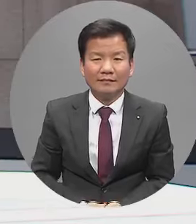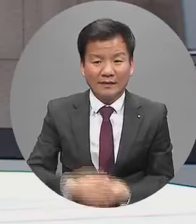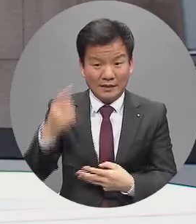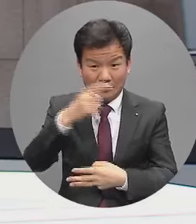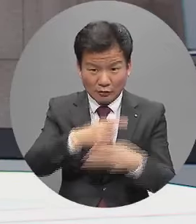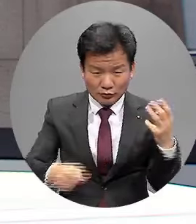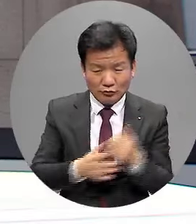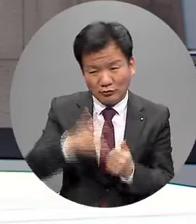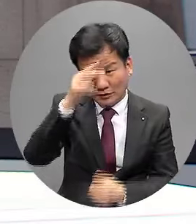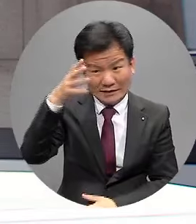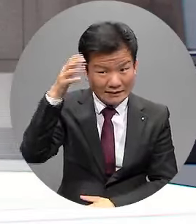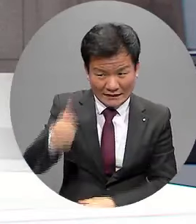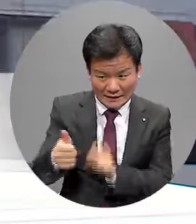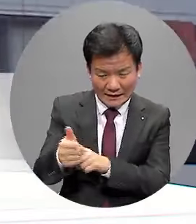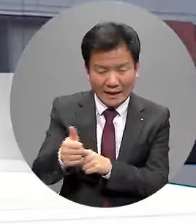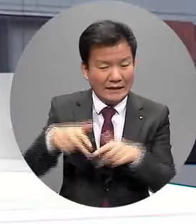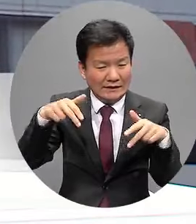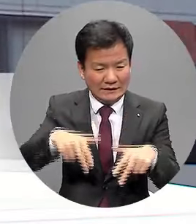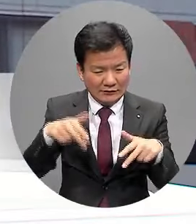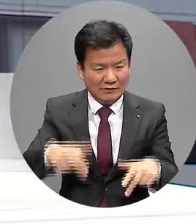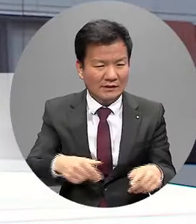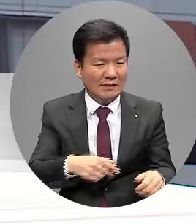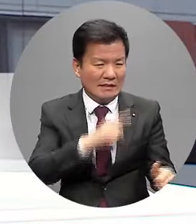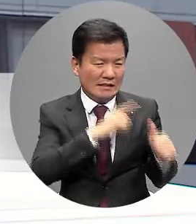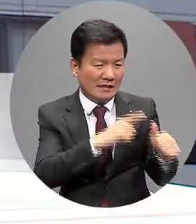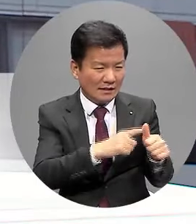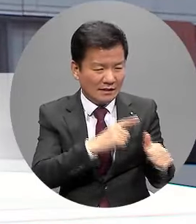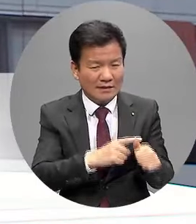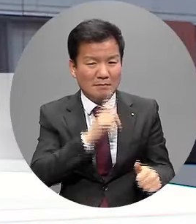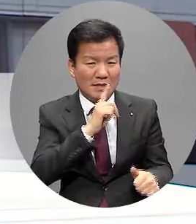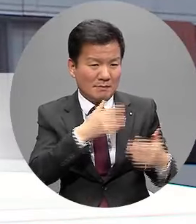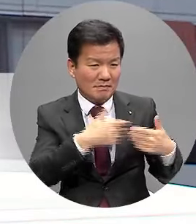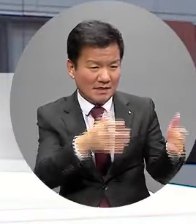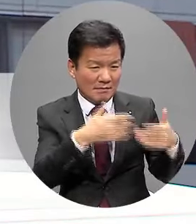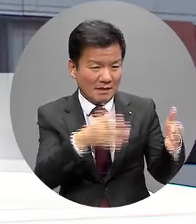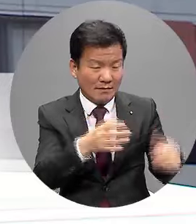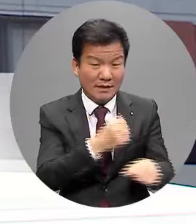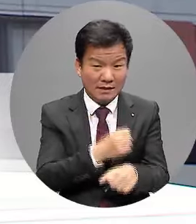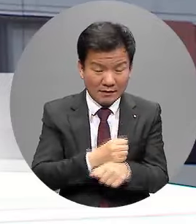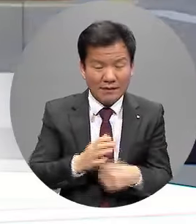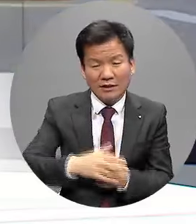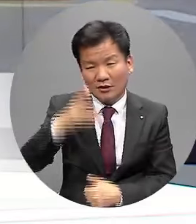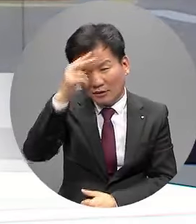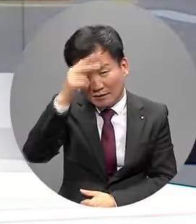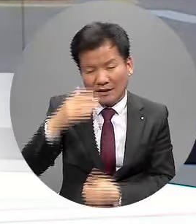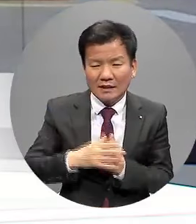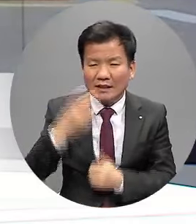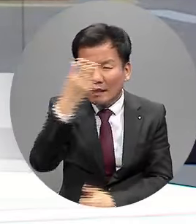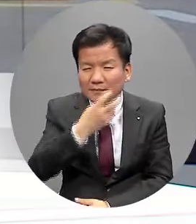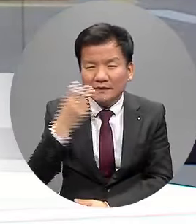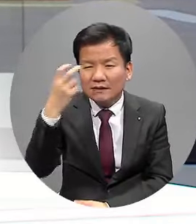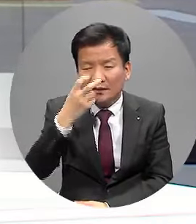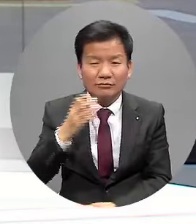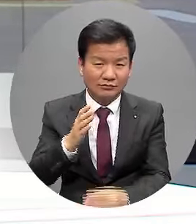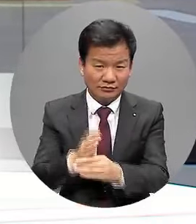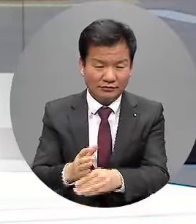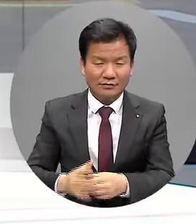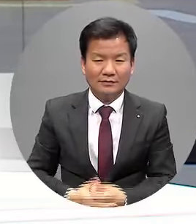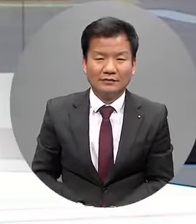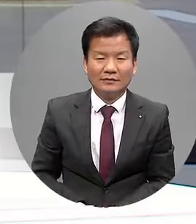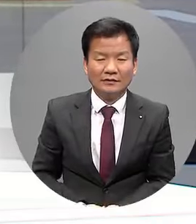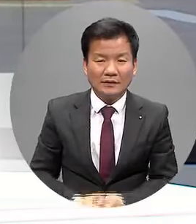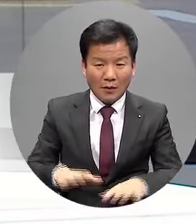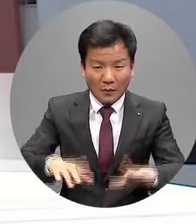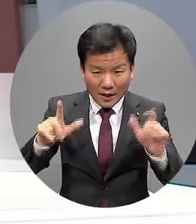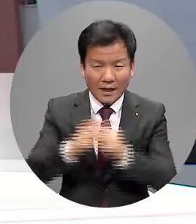청주의 한 경찰서장이 직원들에게 욕설과 막말을 일삼았다는 의혹으로 경찰청 감찰 대상에 올랐습니다.